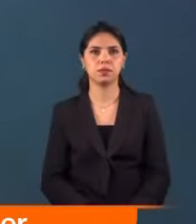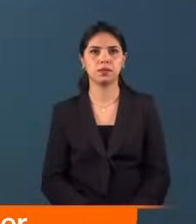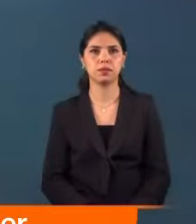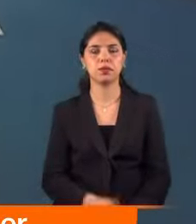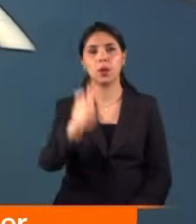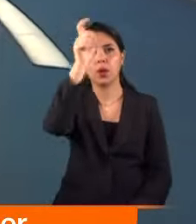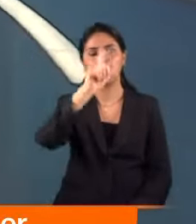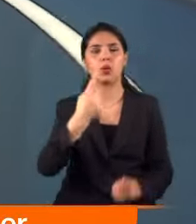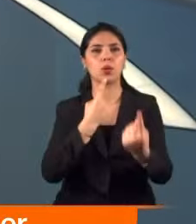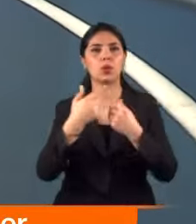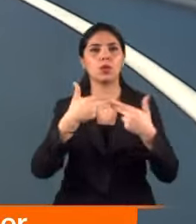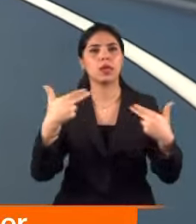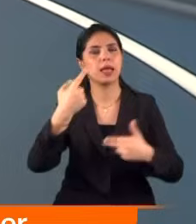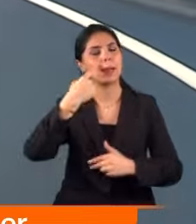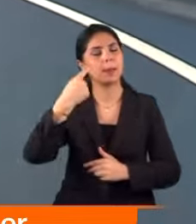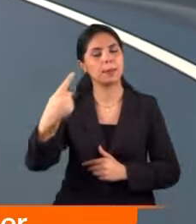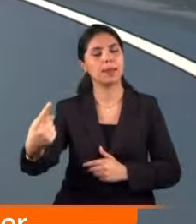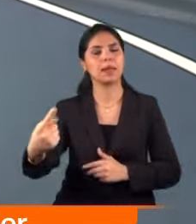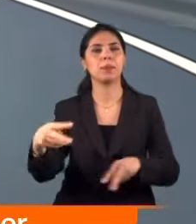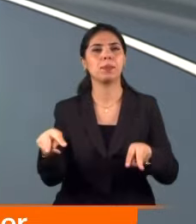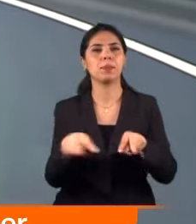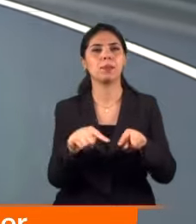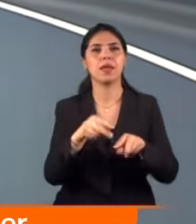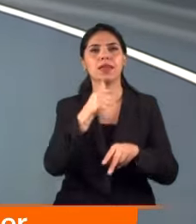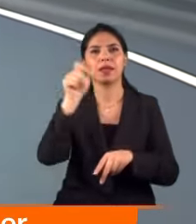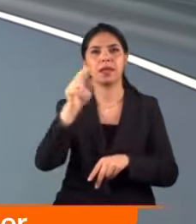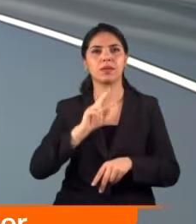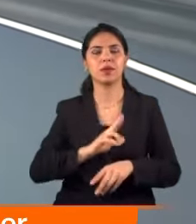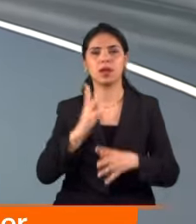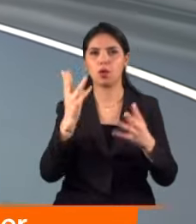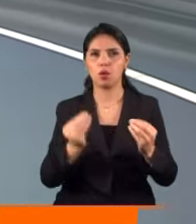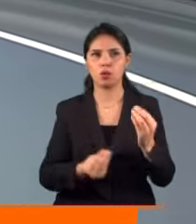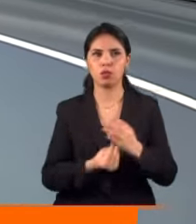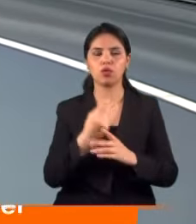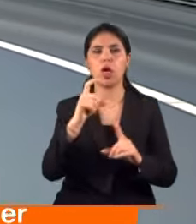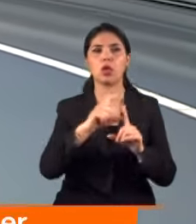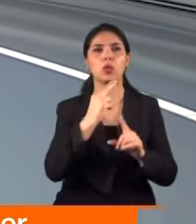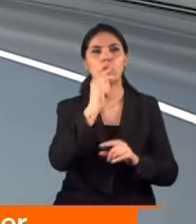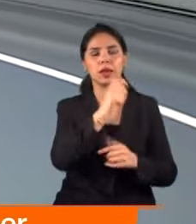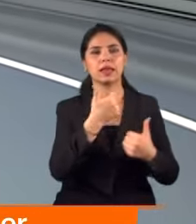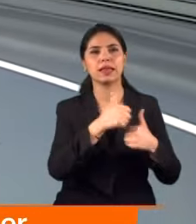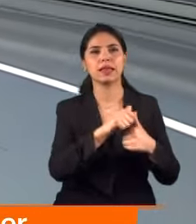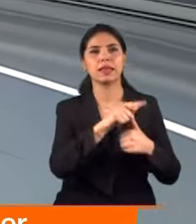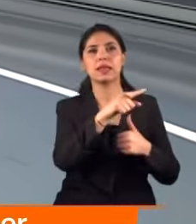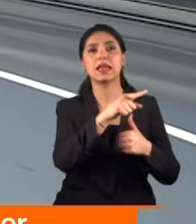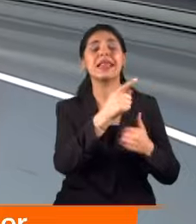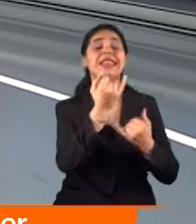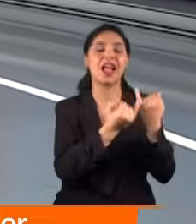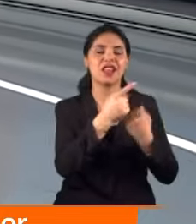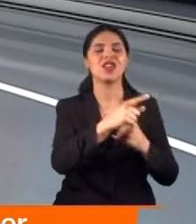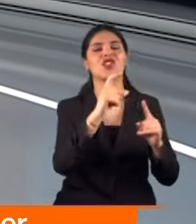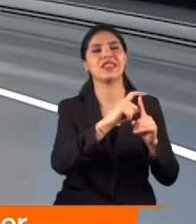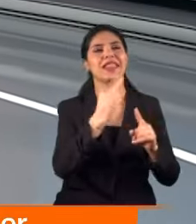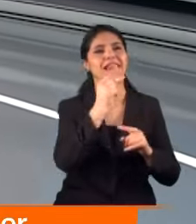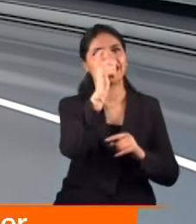Ve Türker'in konuştuğu hikayeyle devam edelim. Metin Akpınar'ın kızı olduğu ortaya çıkan Duygu Nebioğlu ve kardeşi Dilara Gülatan canlı